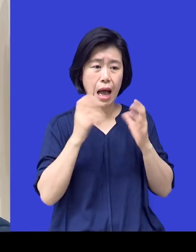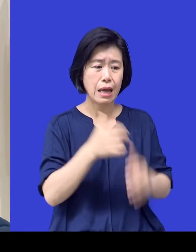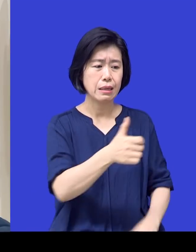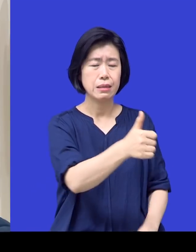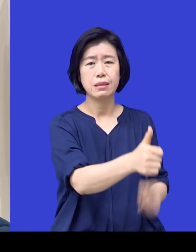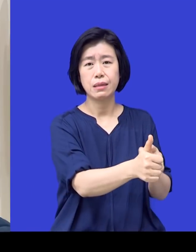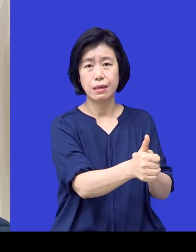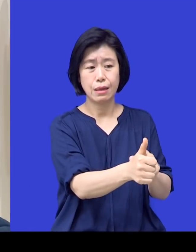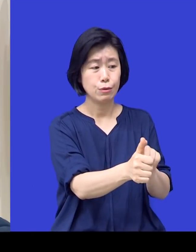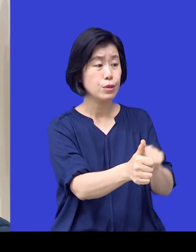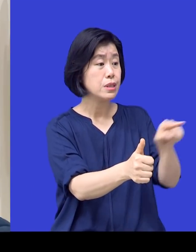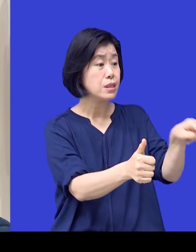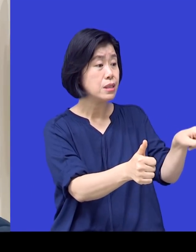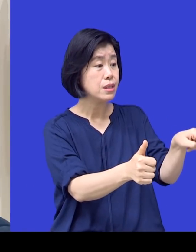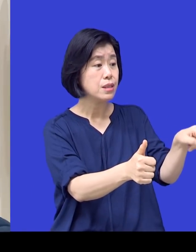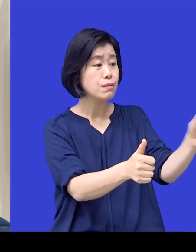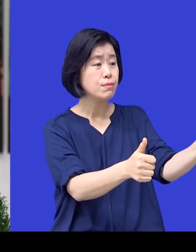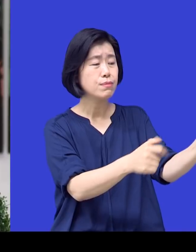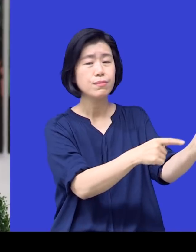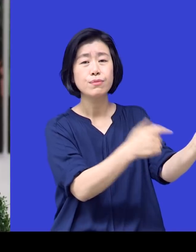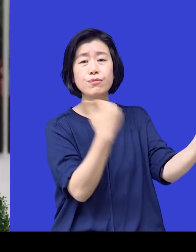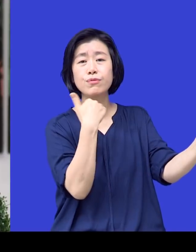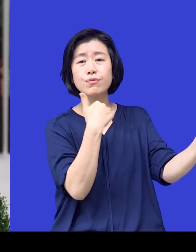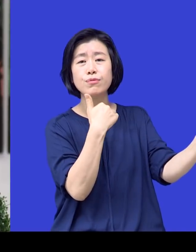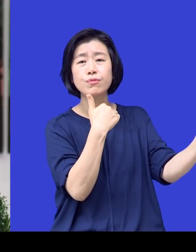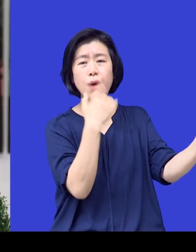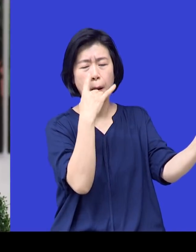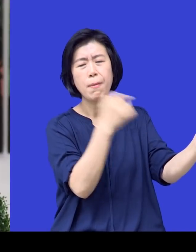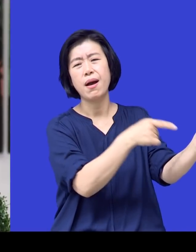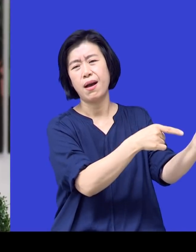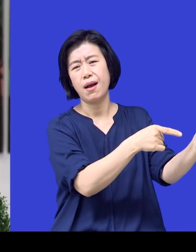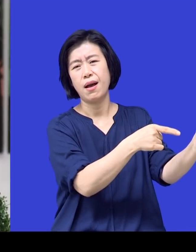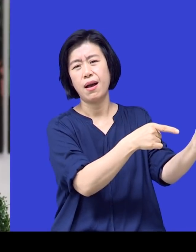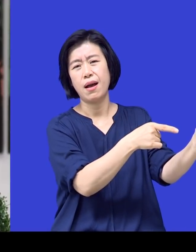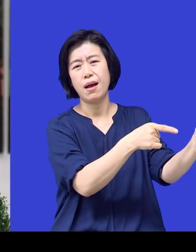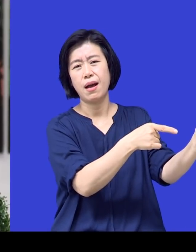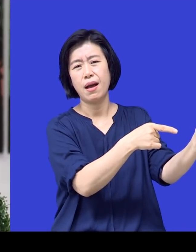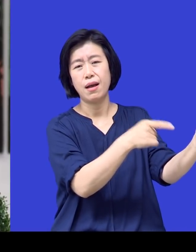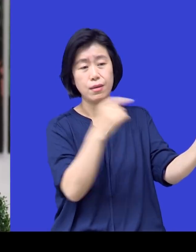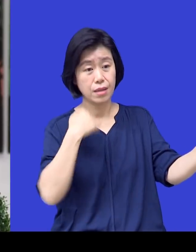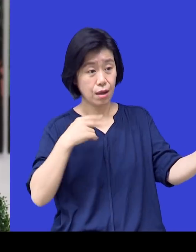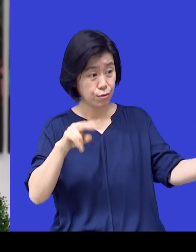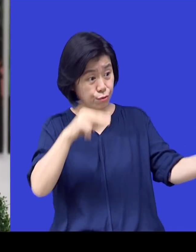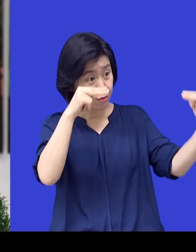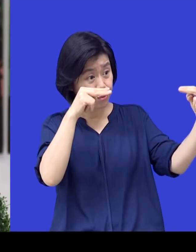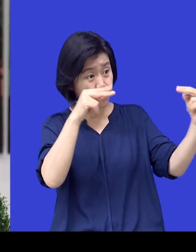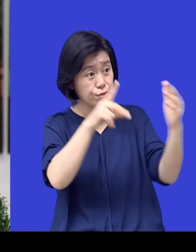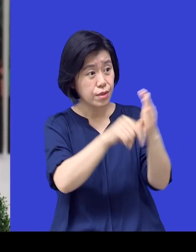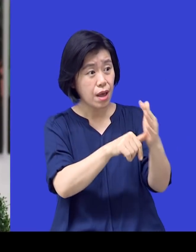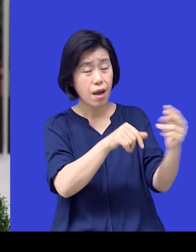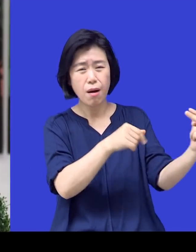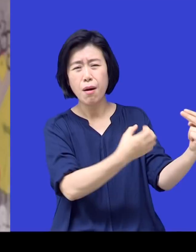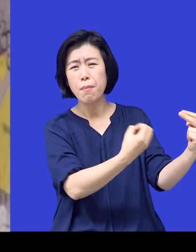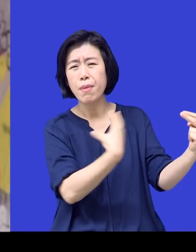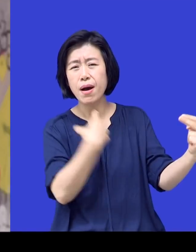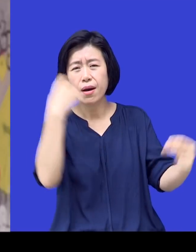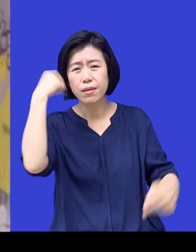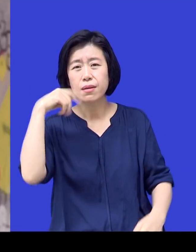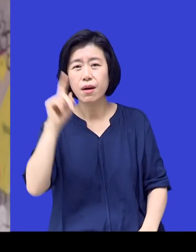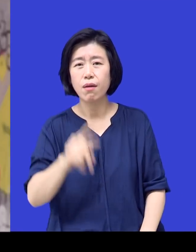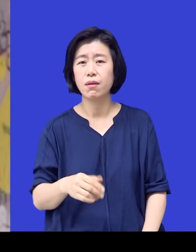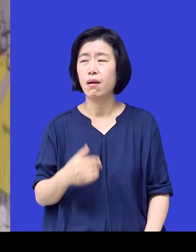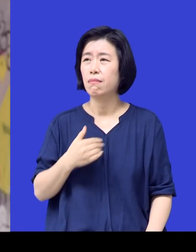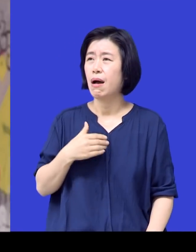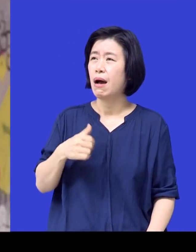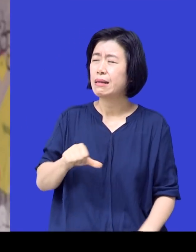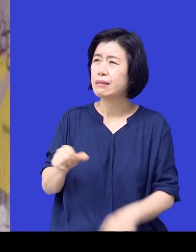있어요. 딱 그거였어요. 도와주세요. 내 아이 살려주세요. 하는 딱 그거였어요. 그래서